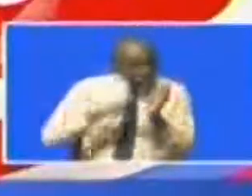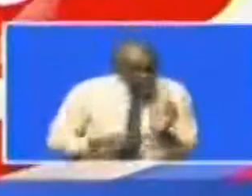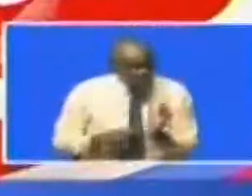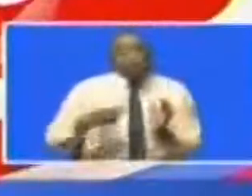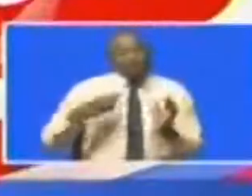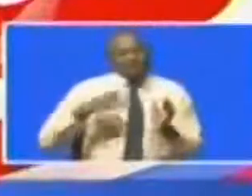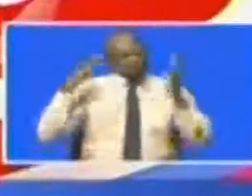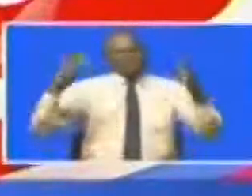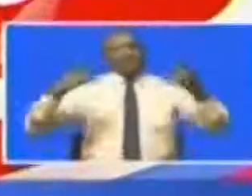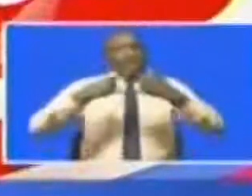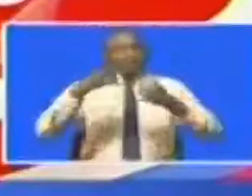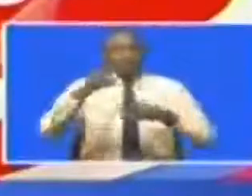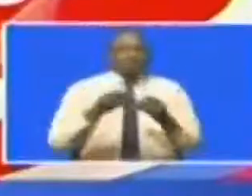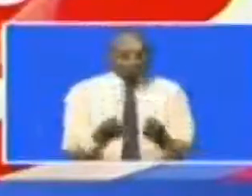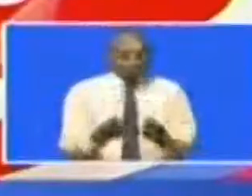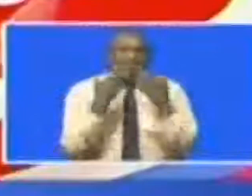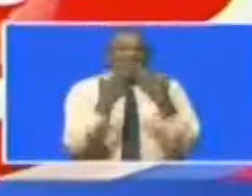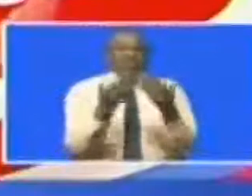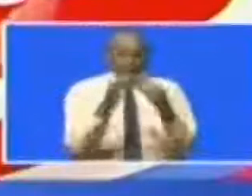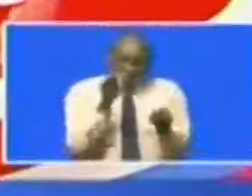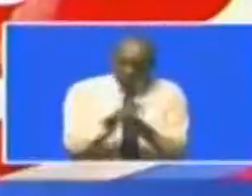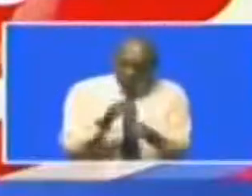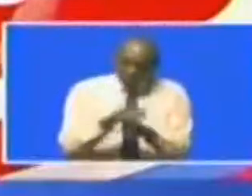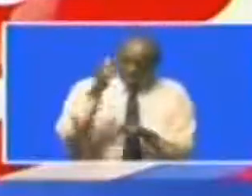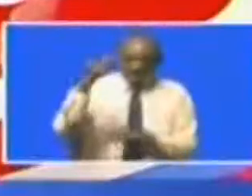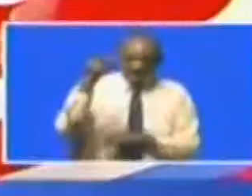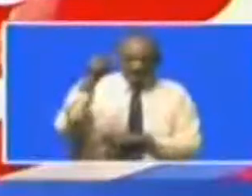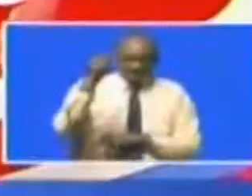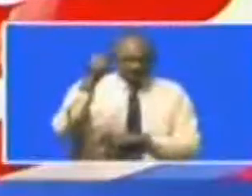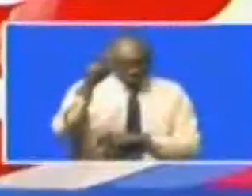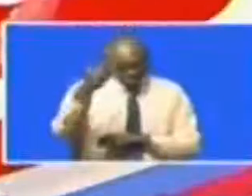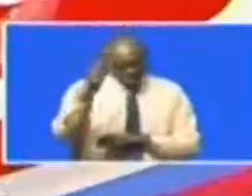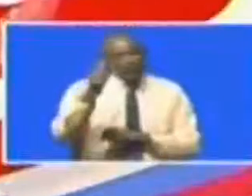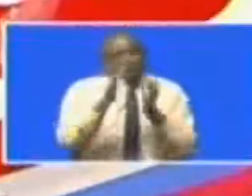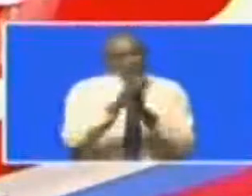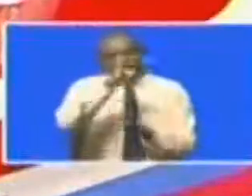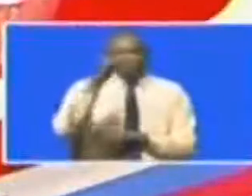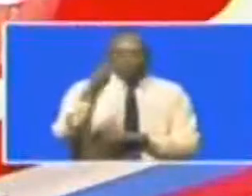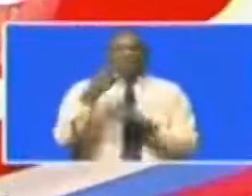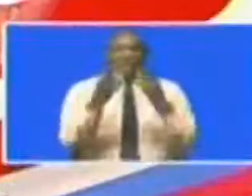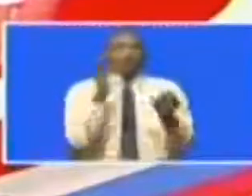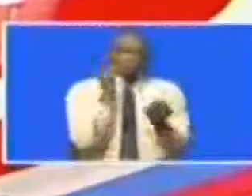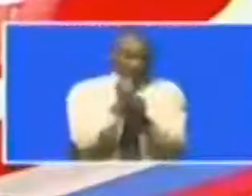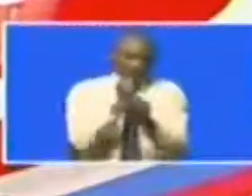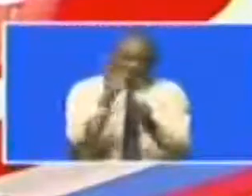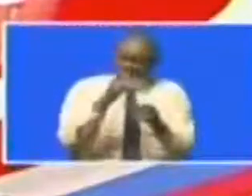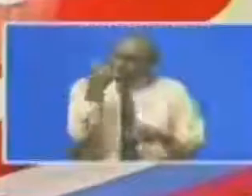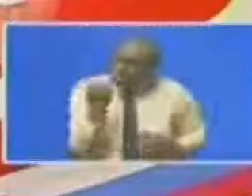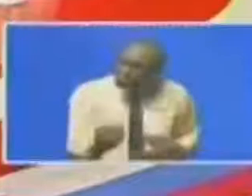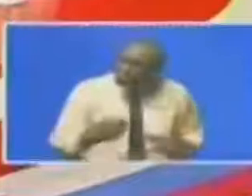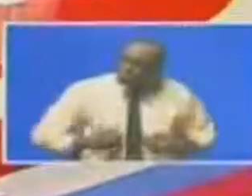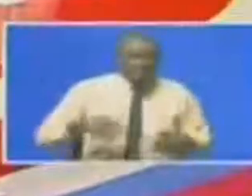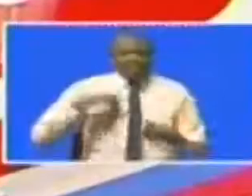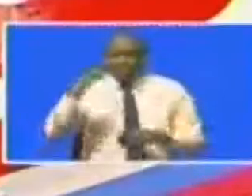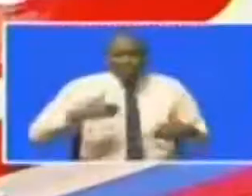ambalo linastahili kuzibwa. Asanteni sana Agatha na Joan, na pongezi sana kwa kazi nzuri mnayoifanya katika jamii. Asante. Licha umri mdogo, unajua watu wanasema